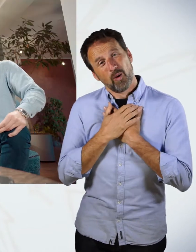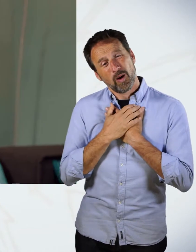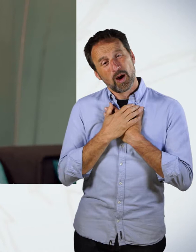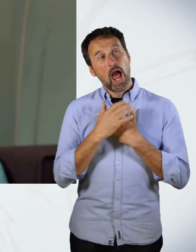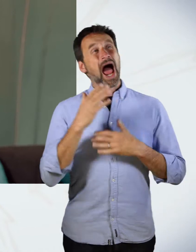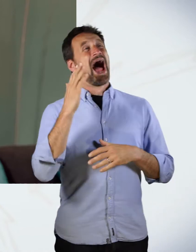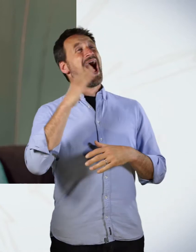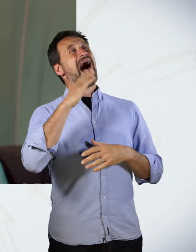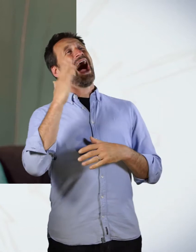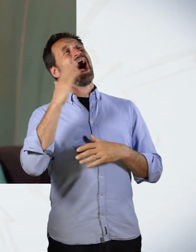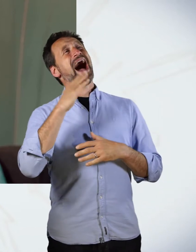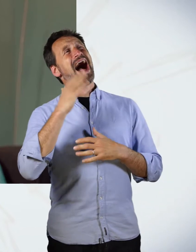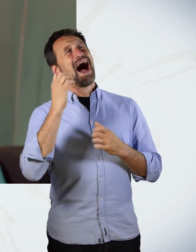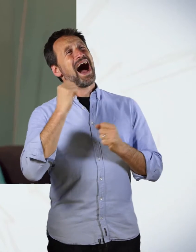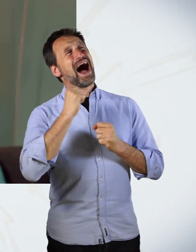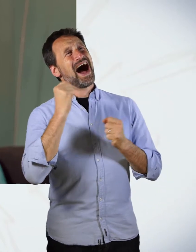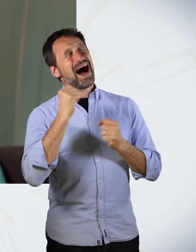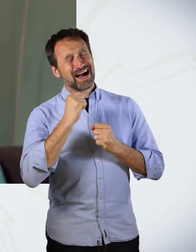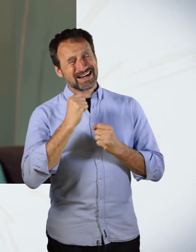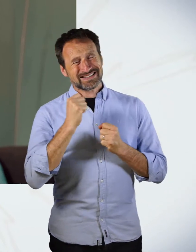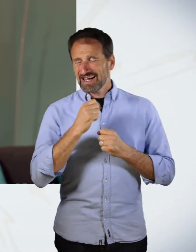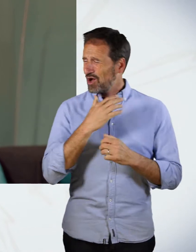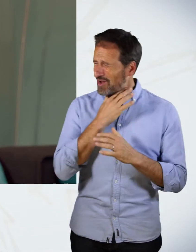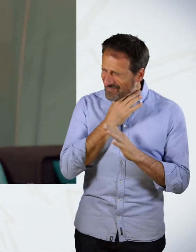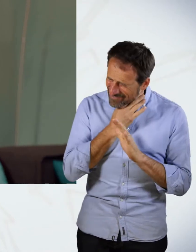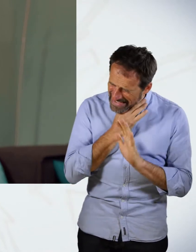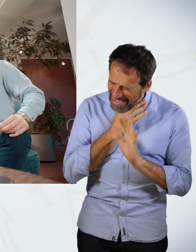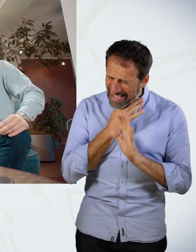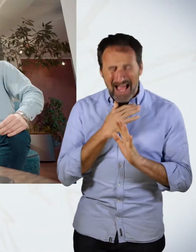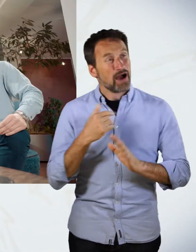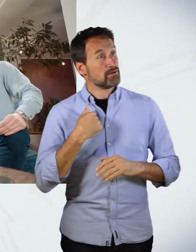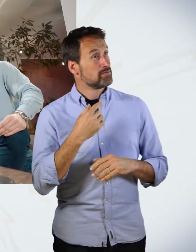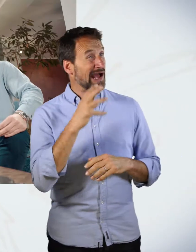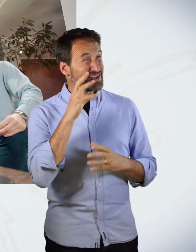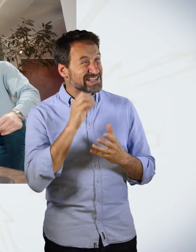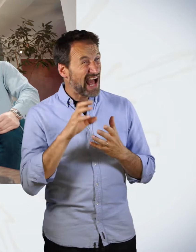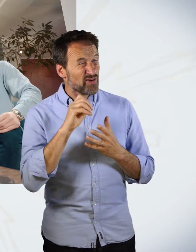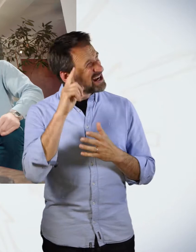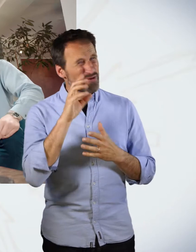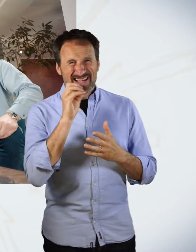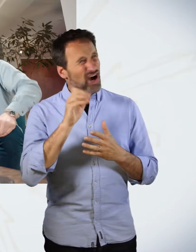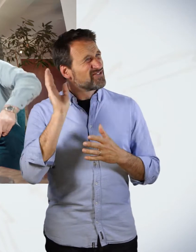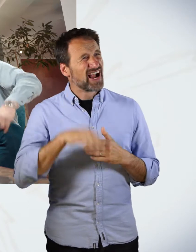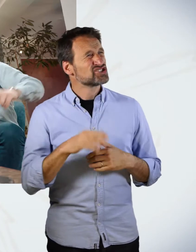Oh. Oh. Oh. Uff, oh Gott, das ist so widerlich. Oh Scheiße, ich kau es. Nein, das ist ein Fehler.